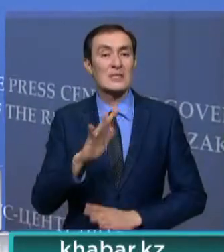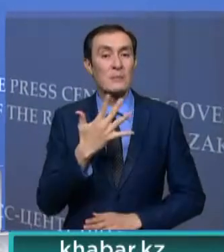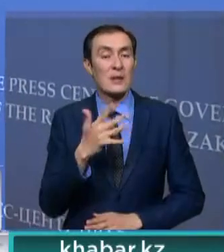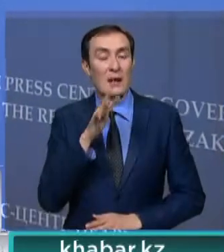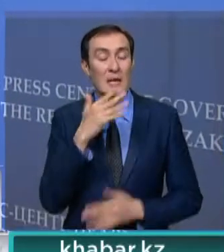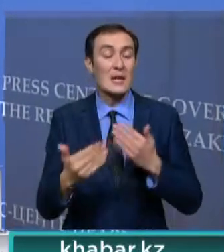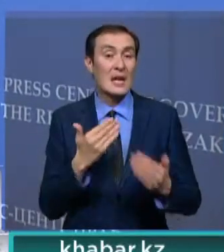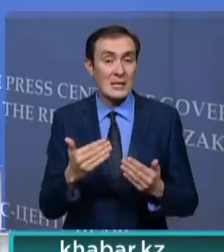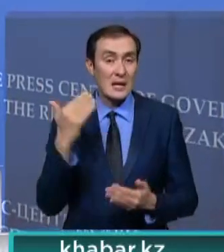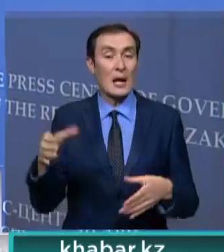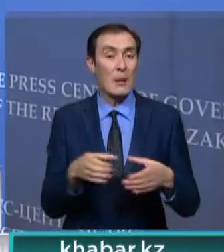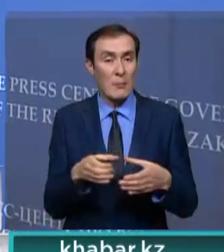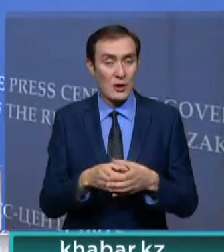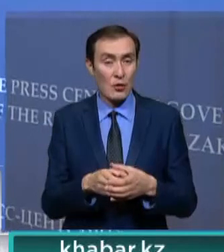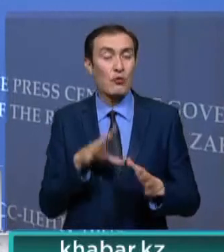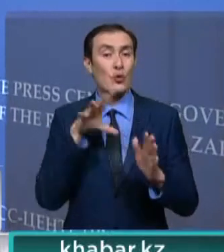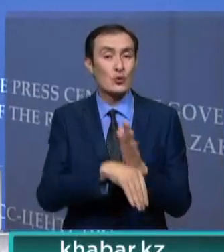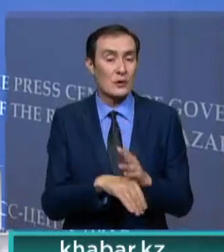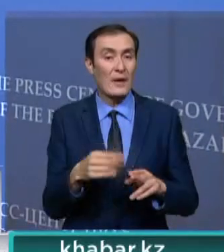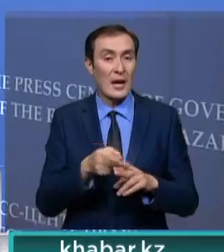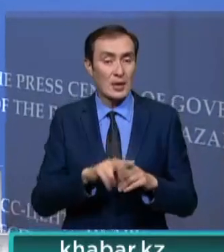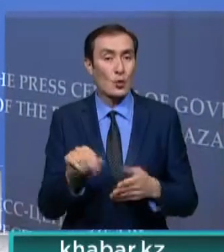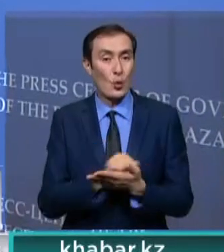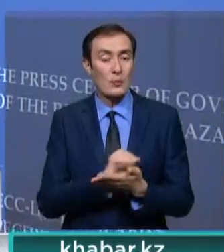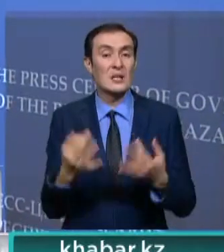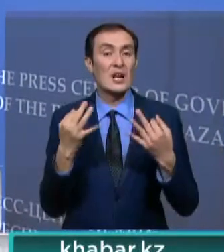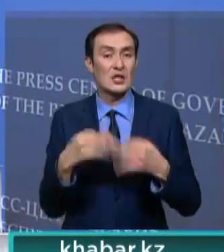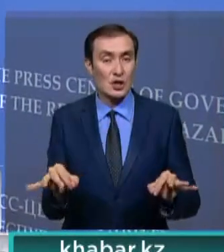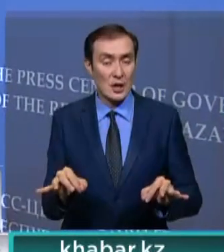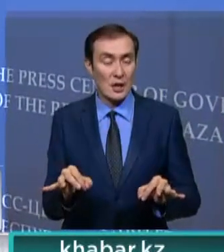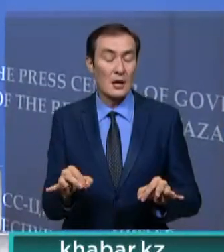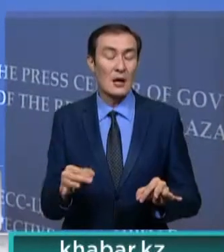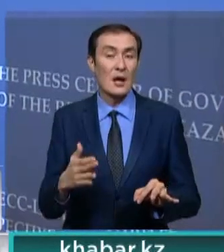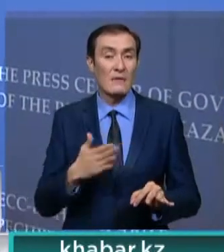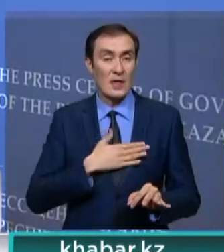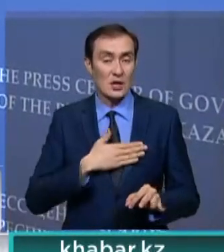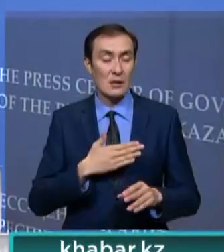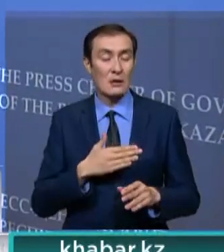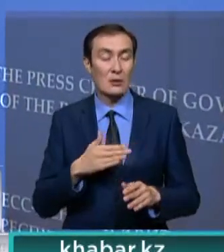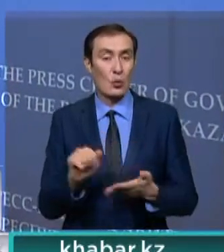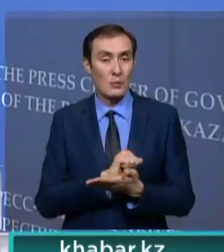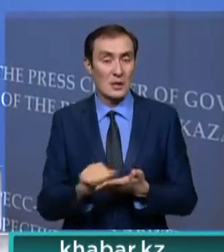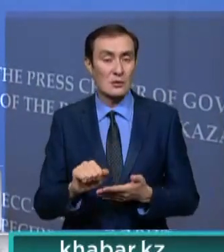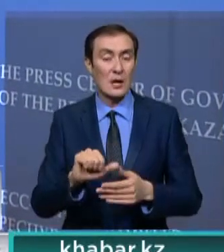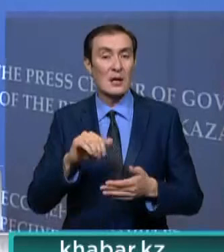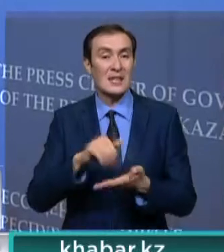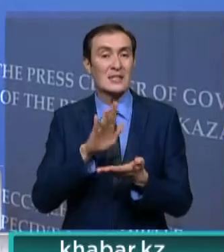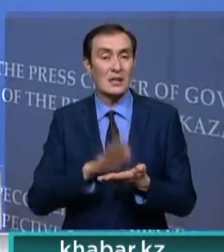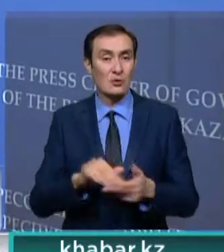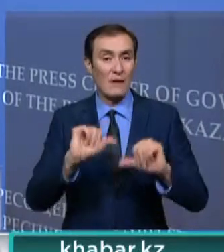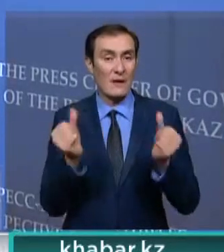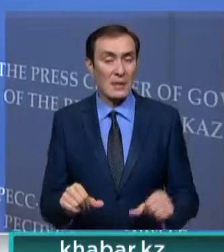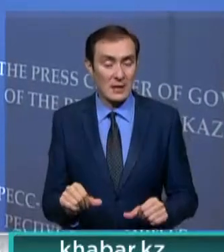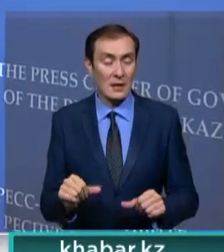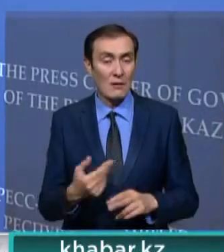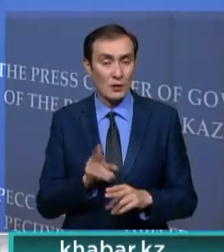Если производитель внесет соответствующие документы в наш орган, то есть на ЦЭЛС, на регистрацию, в инструкцию внесет с